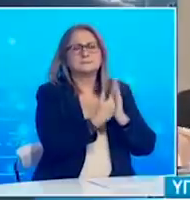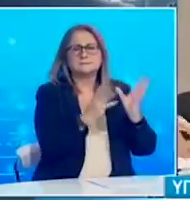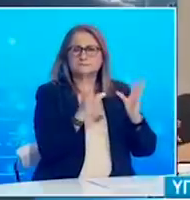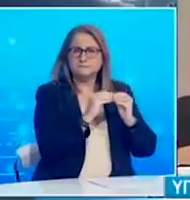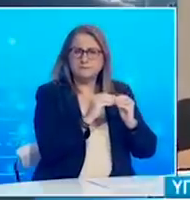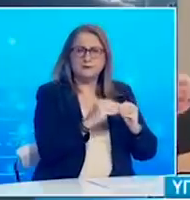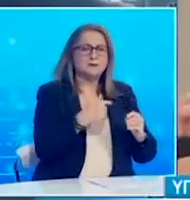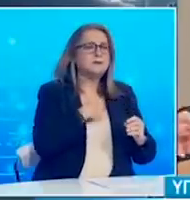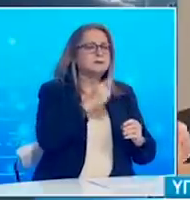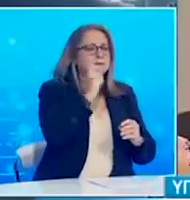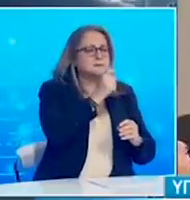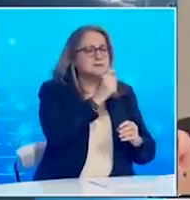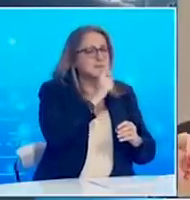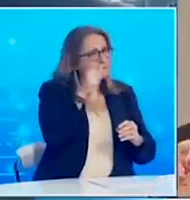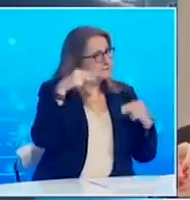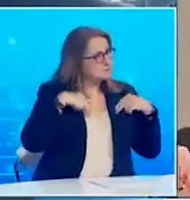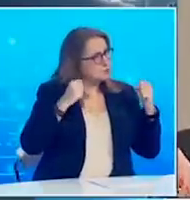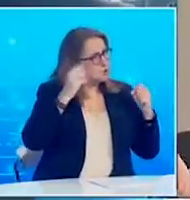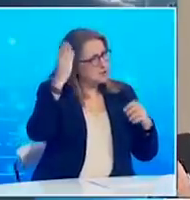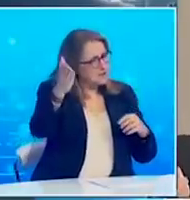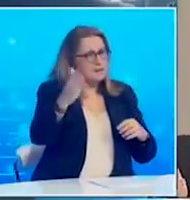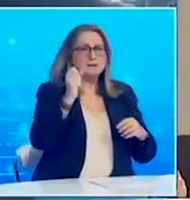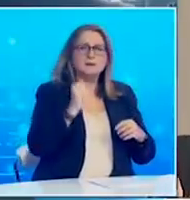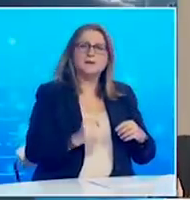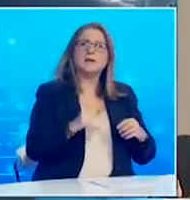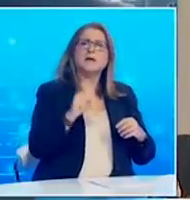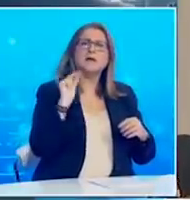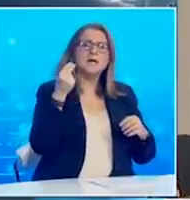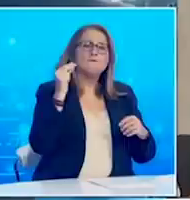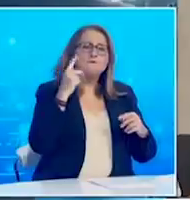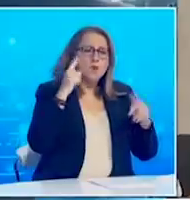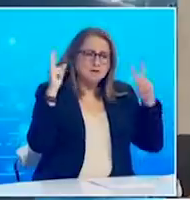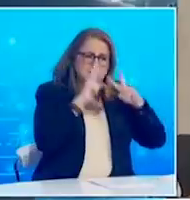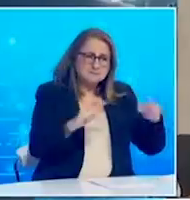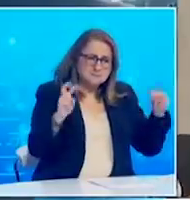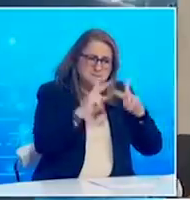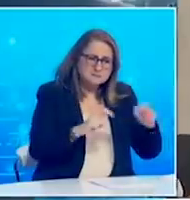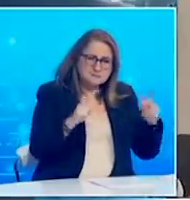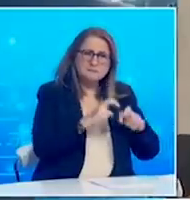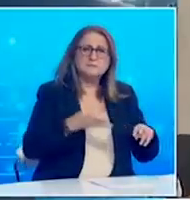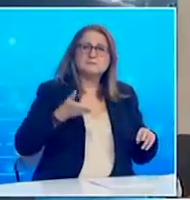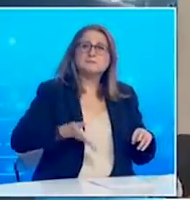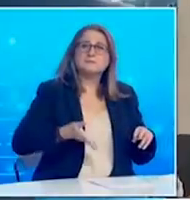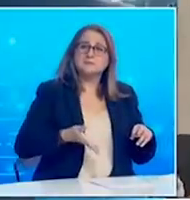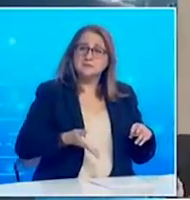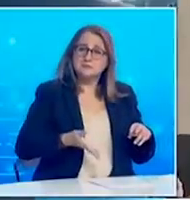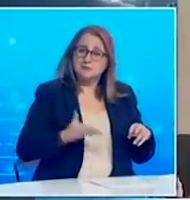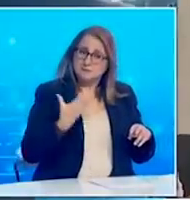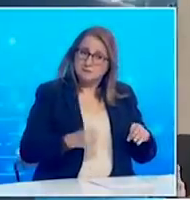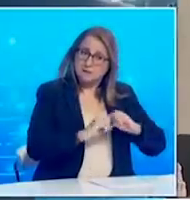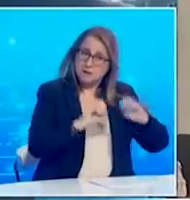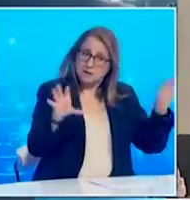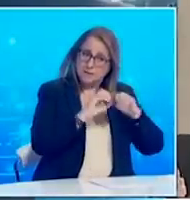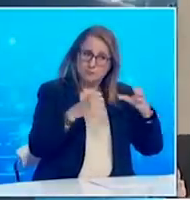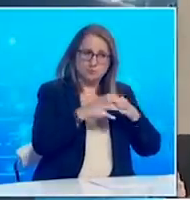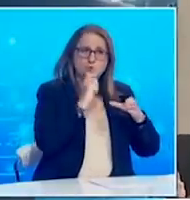των συνεντεύξεων εδώ στο Υπουργείο Υγείας, αλλά και στο πλαίσιο του κοινοβουλευτικού ελέγχου. Και σήμερα, μάλιστα, που υπήρχε ενημέρωση των